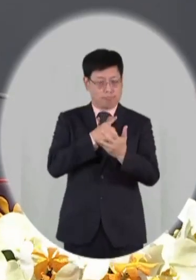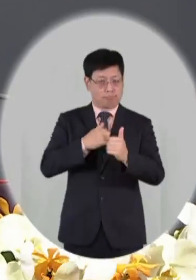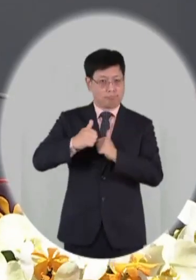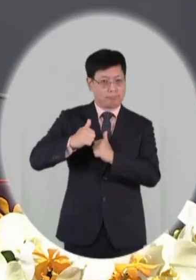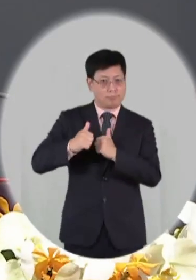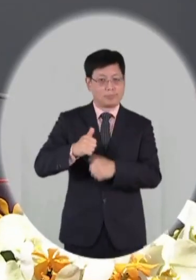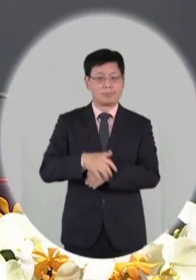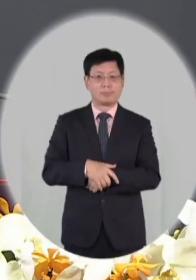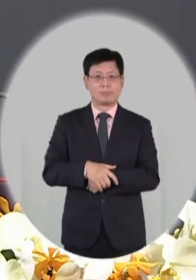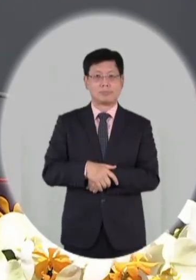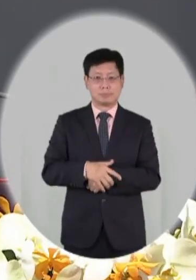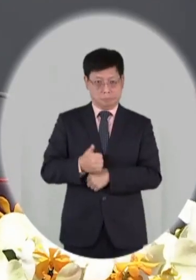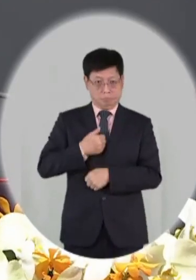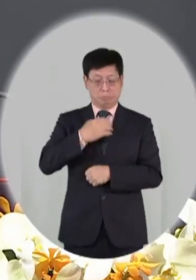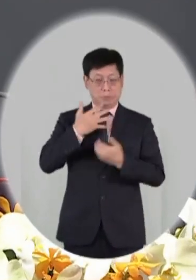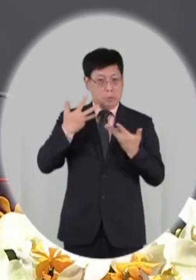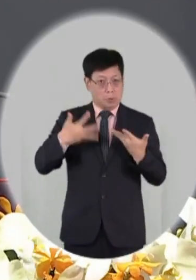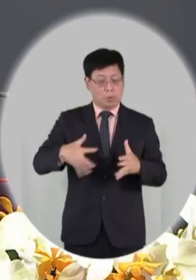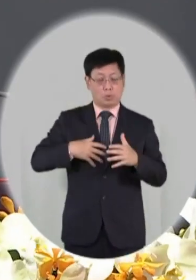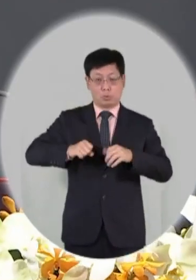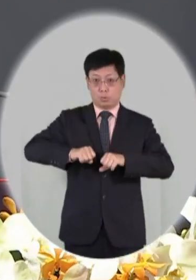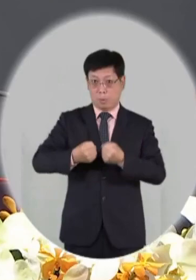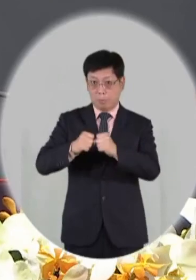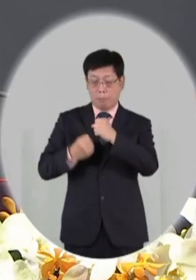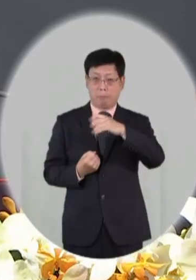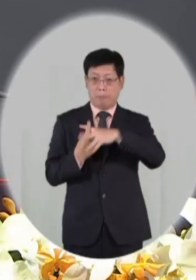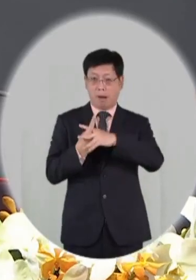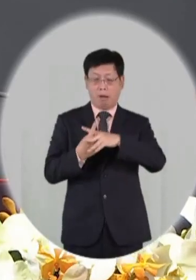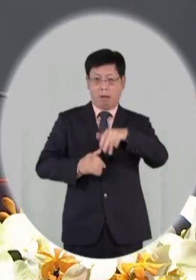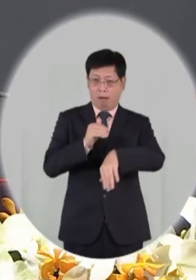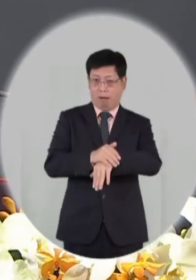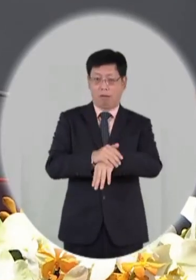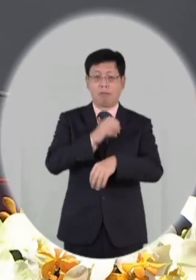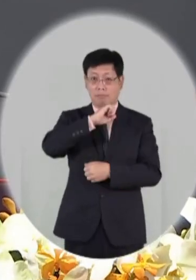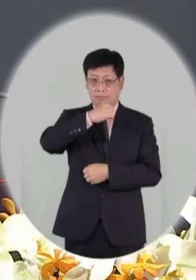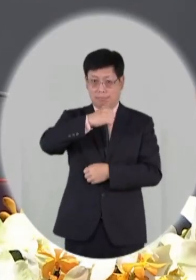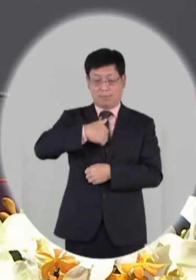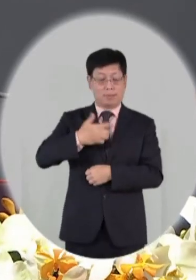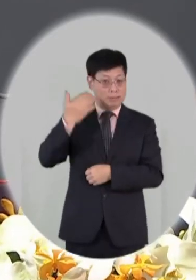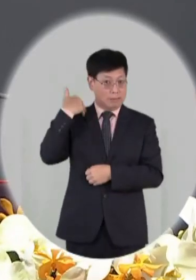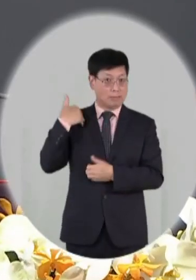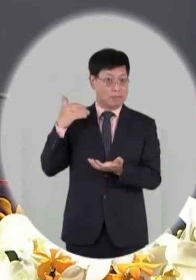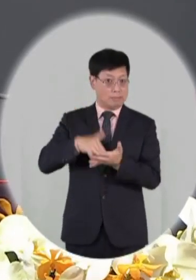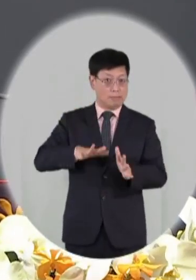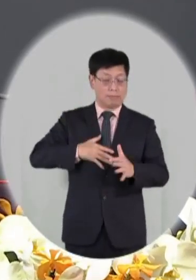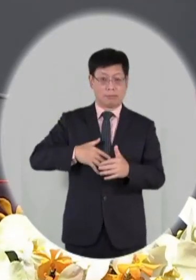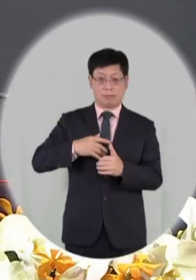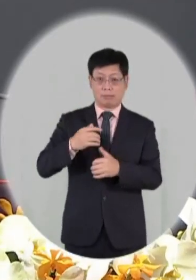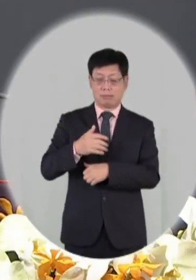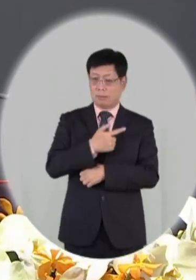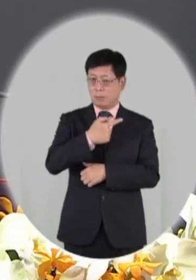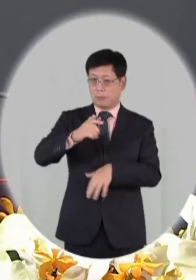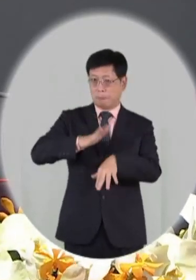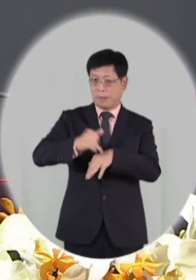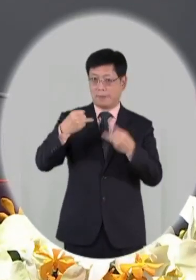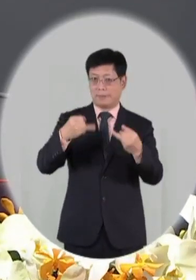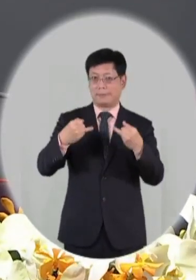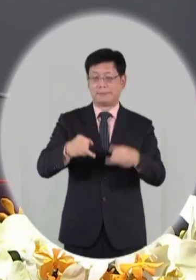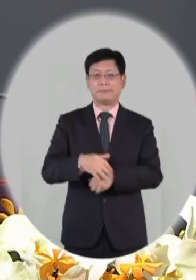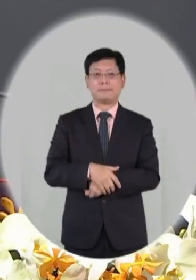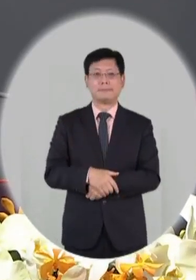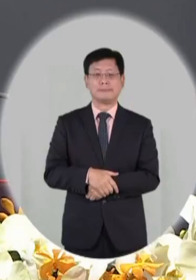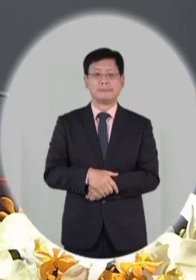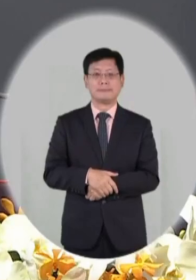上打破多项纪录，缔造了台湾有史以来最佳的成